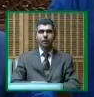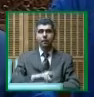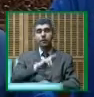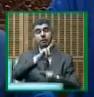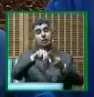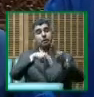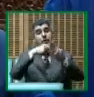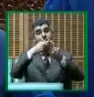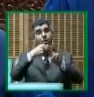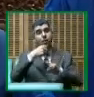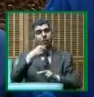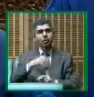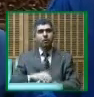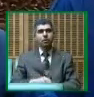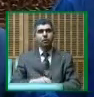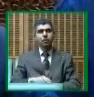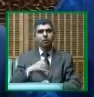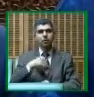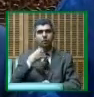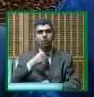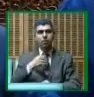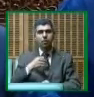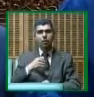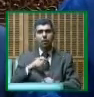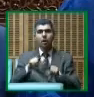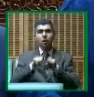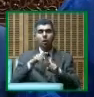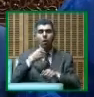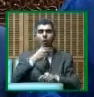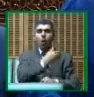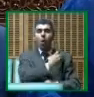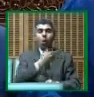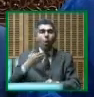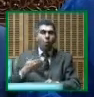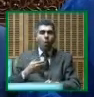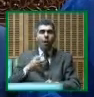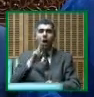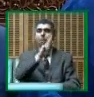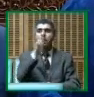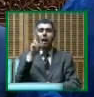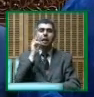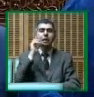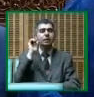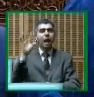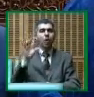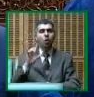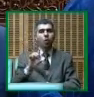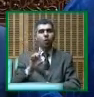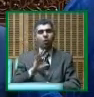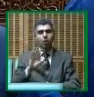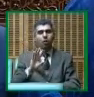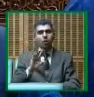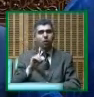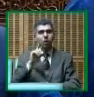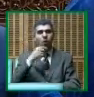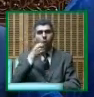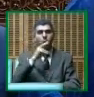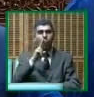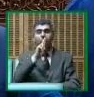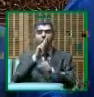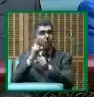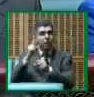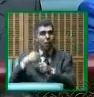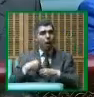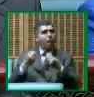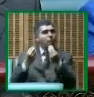مع الاسف سي الوزير ما تفضل وغادي نقطعهم لك بسرعه. هذه الحكومه هي حكومه ديال